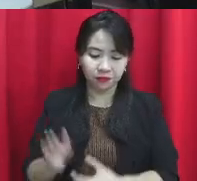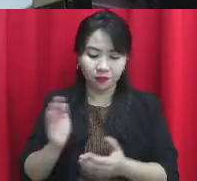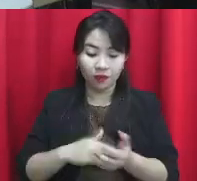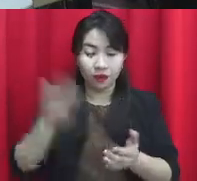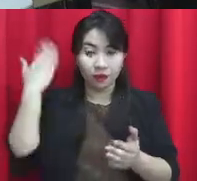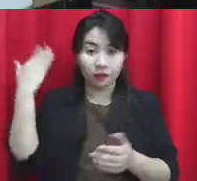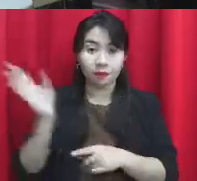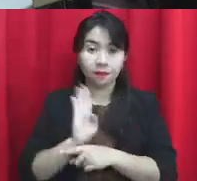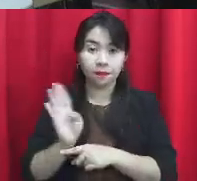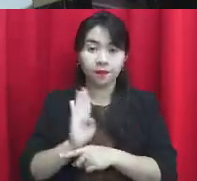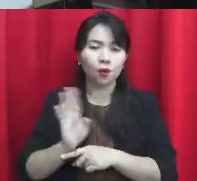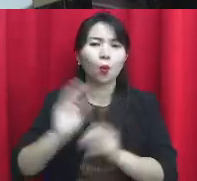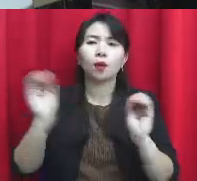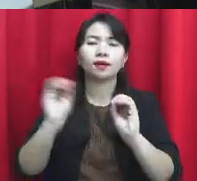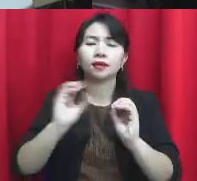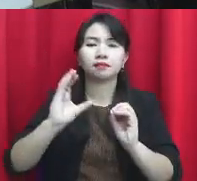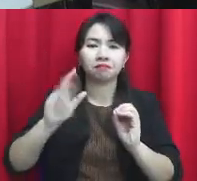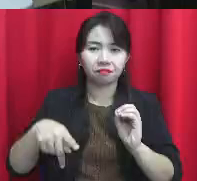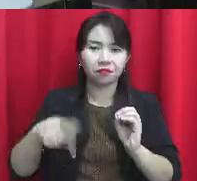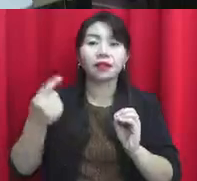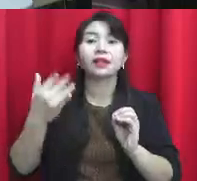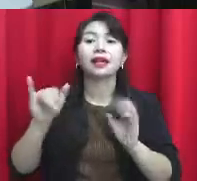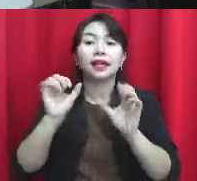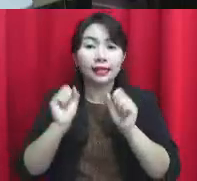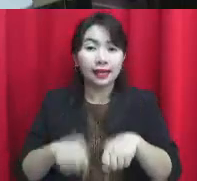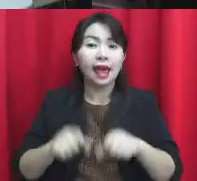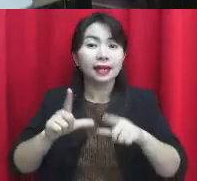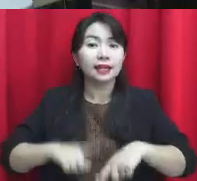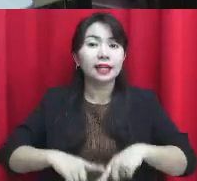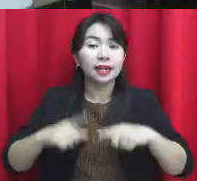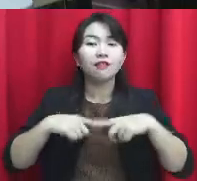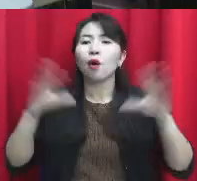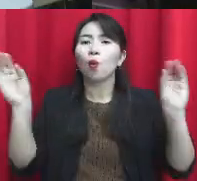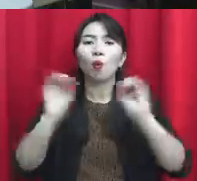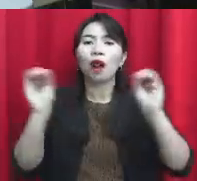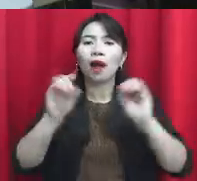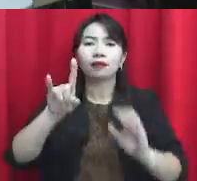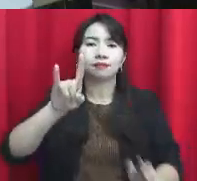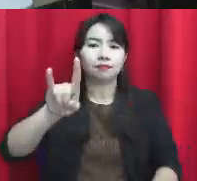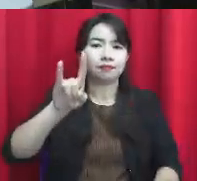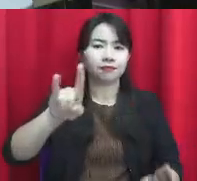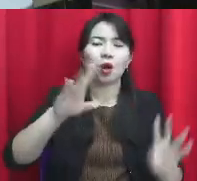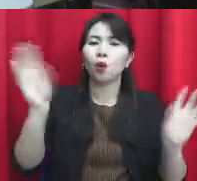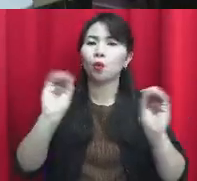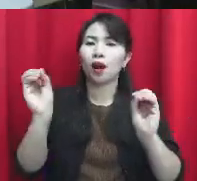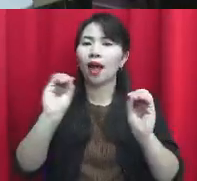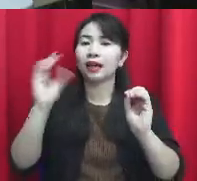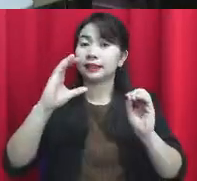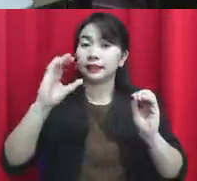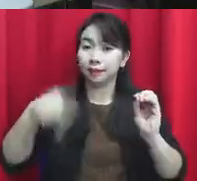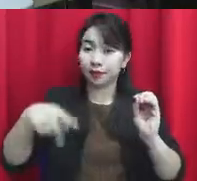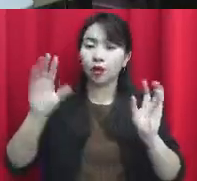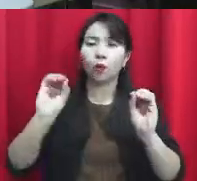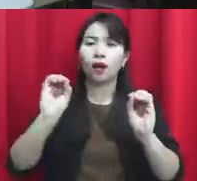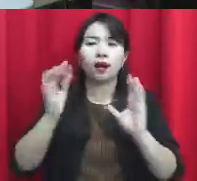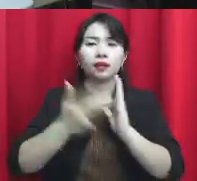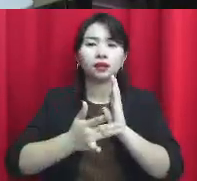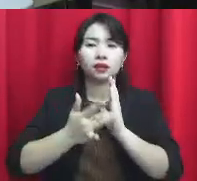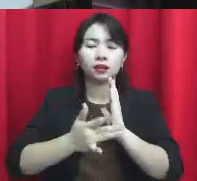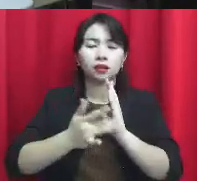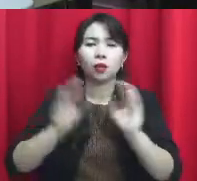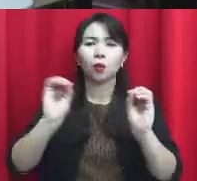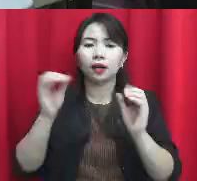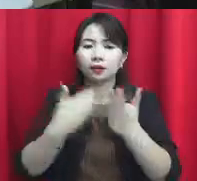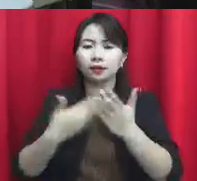they can they can live without social media they can live without their phones they can live without anything na